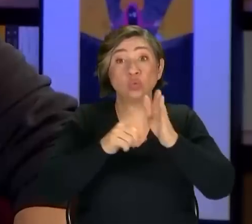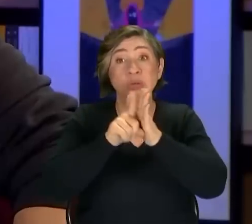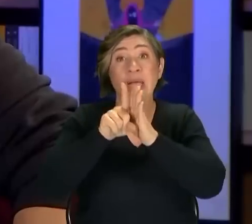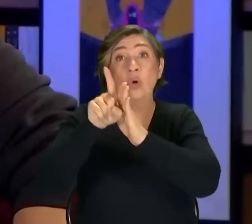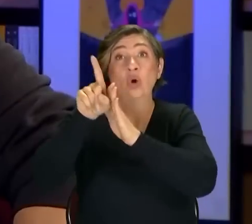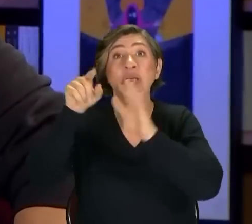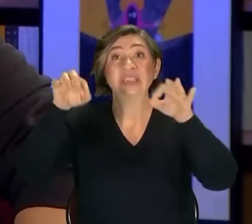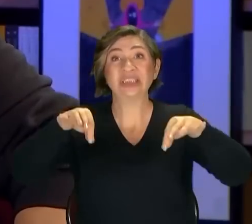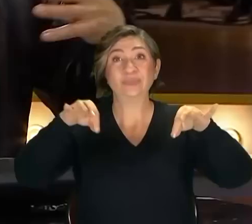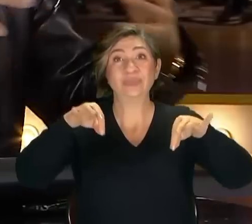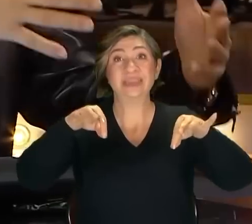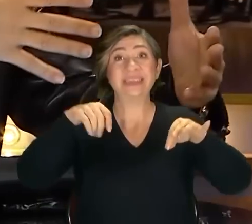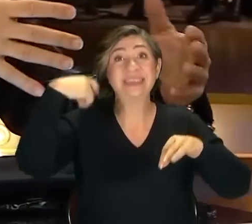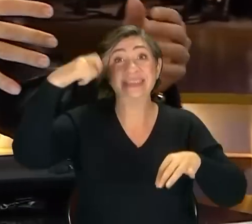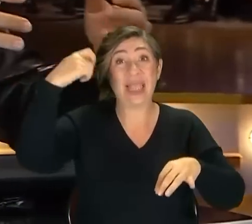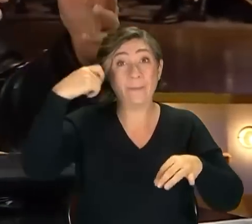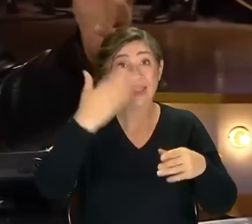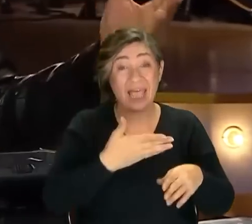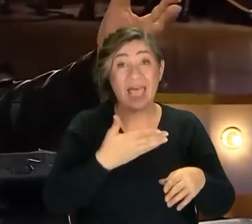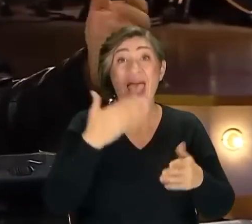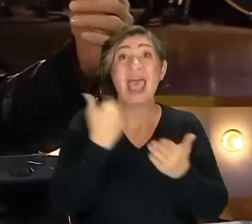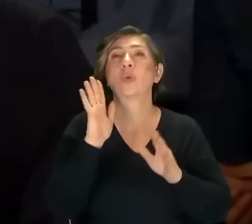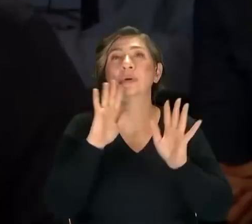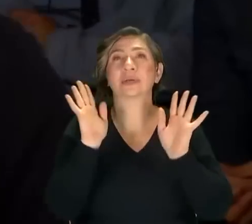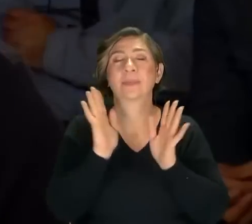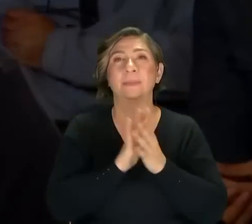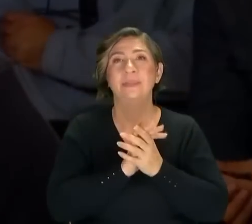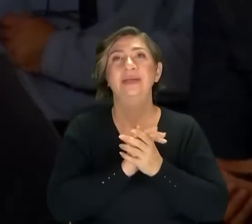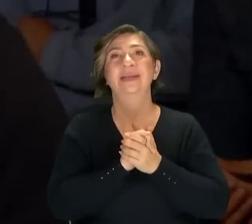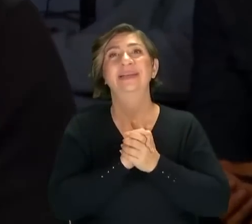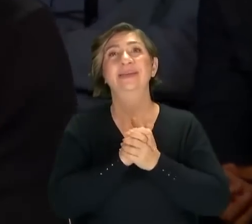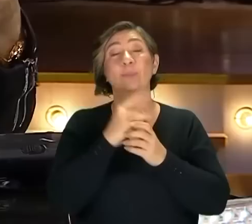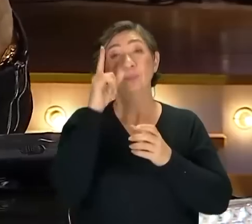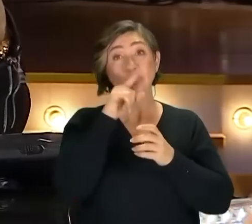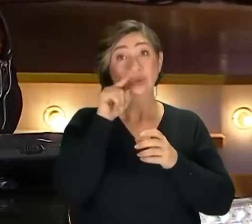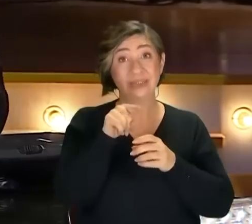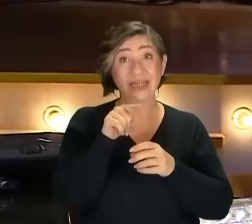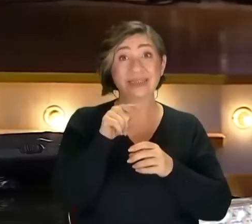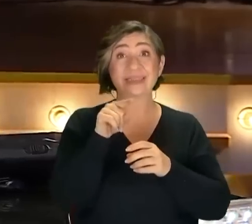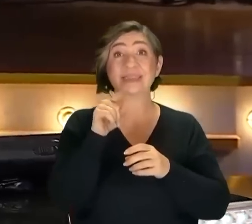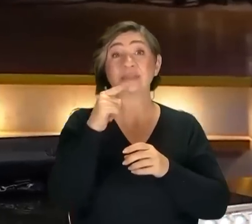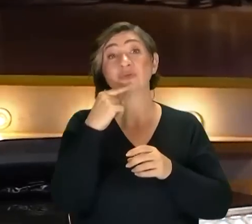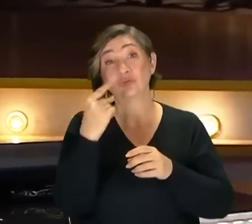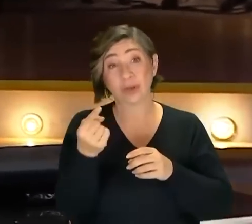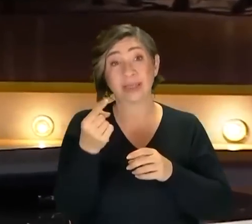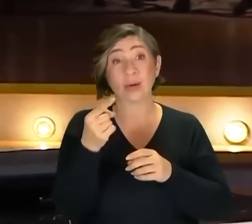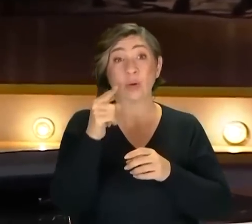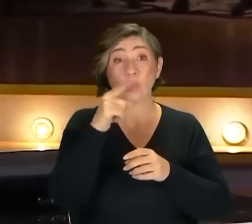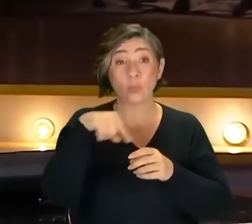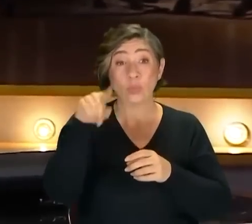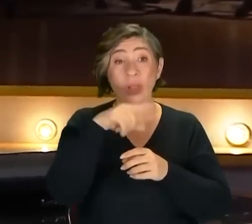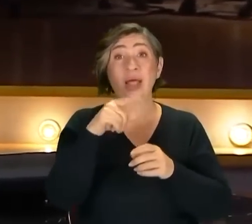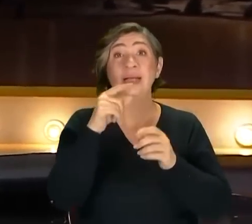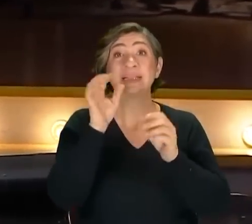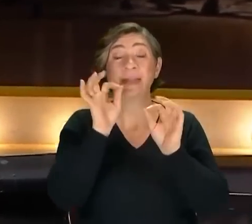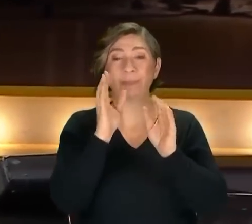ki şimdi sinemada eyvah. Yani dolayısıyla bu şimdi diyor ki bunlar böyle tak